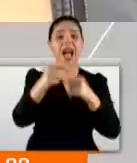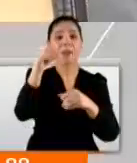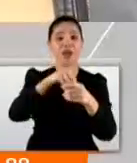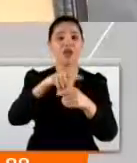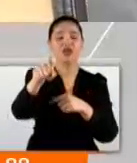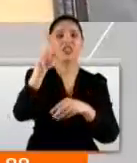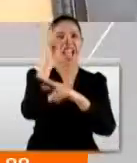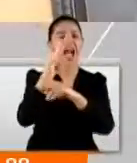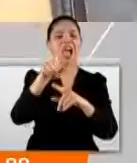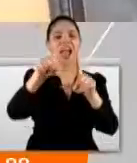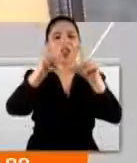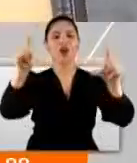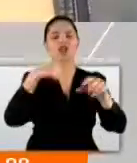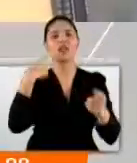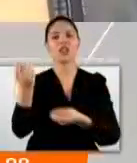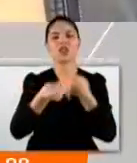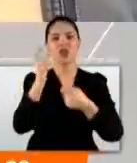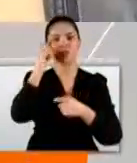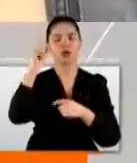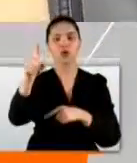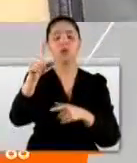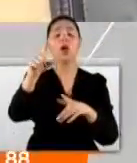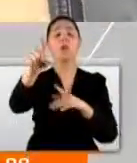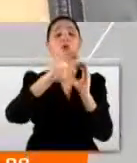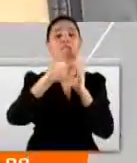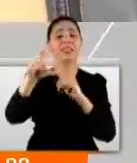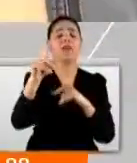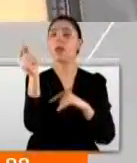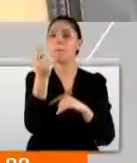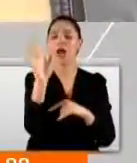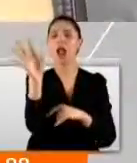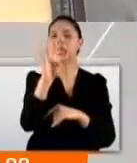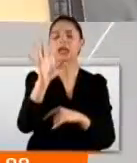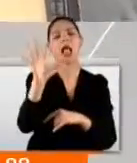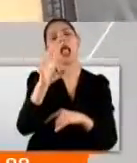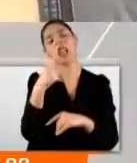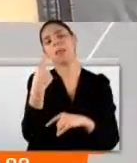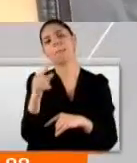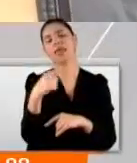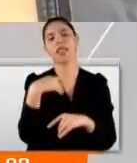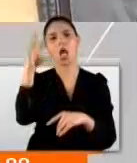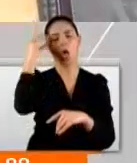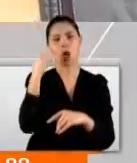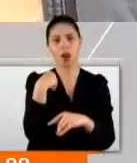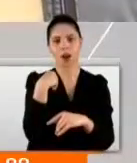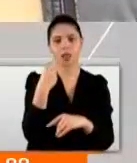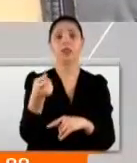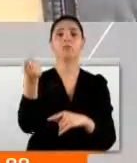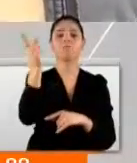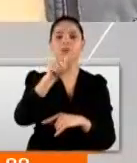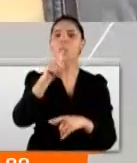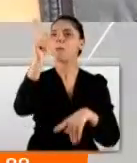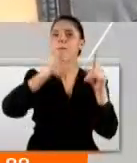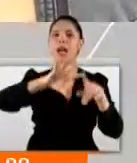sökmekti. Sipariş üzeri çalıştıklarını düşünüyorum. Servisteki fiyatı 40-50 bin lira civarları olduğunu öğrendim. Yani bunlar